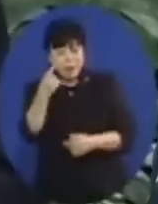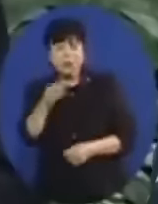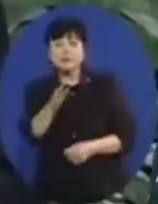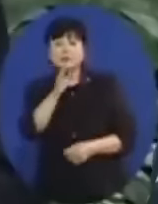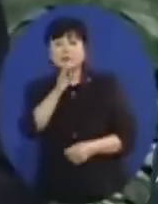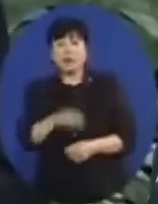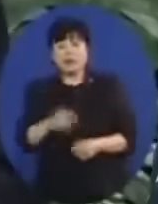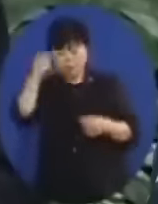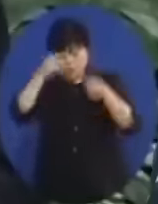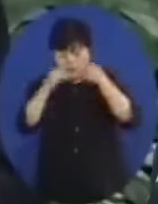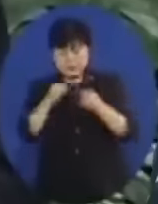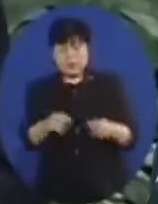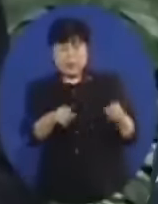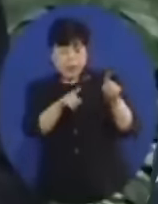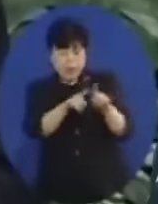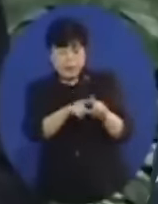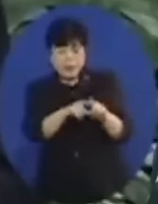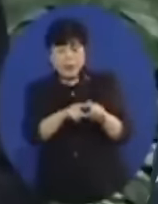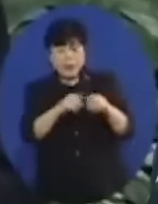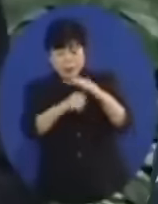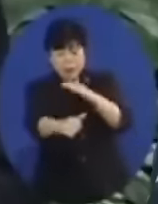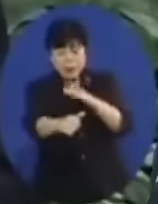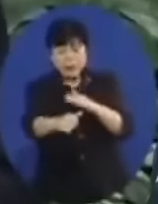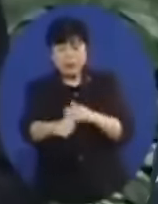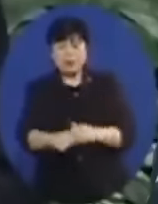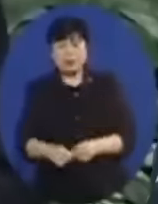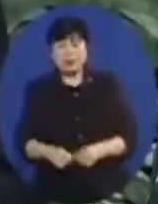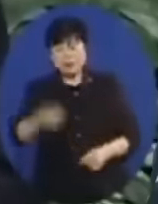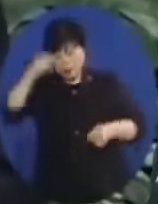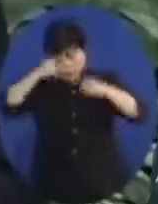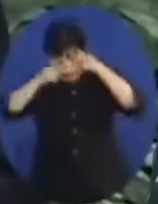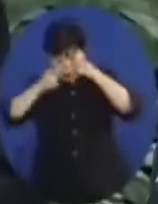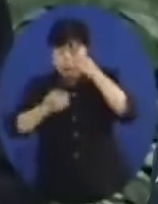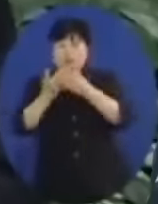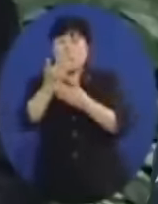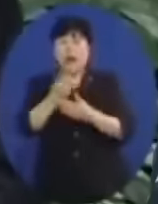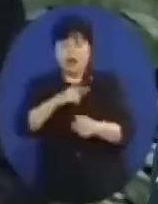돌아보니까 우는 자와 함께 우는 것은 참 편안하고 좋더라고요.